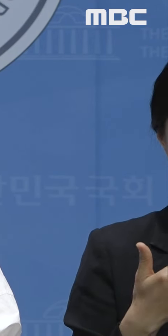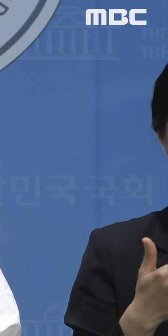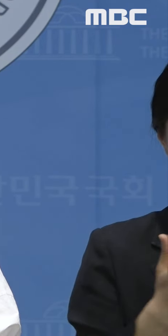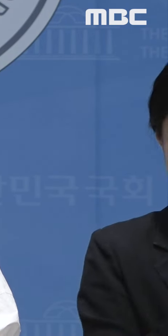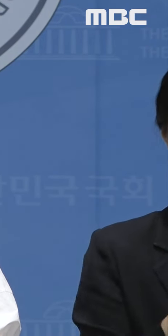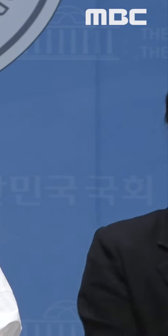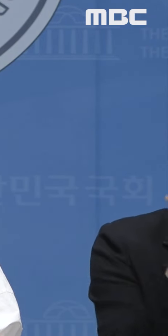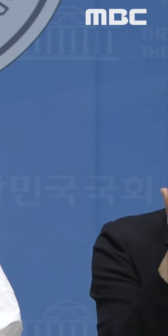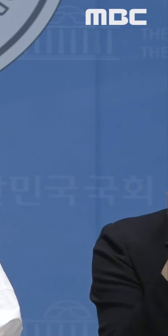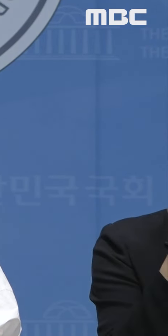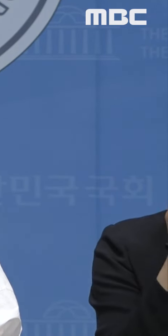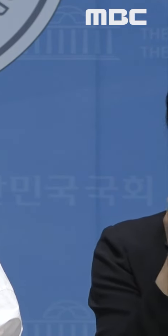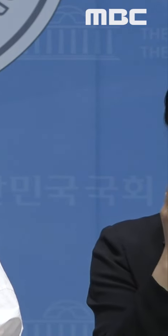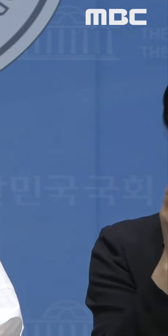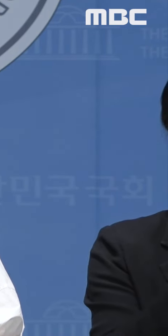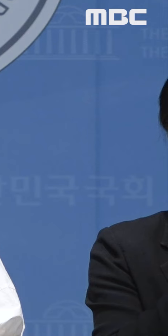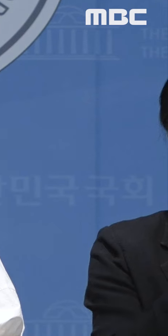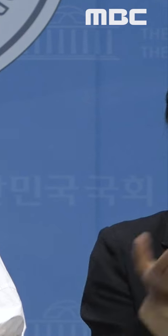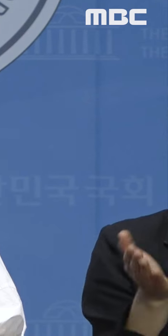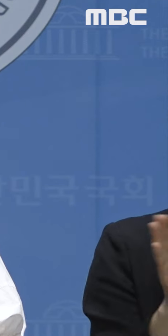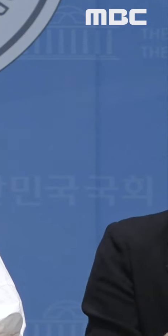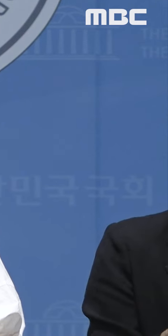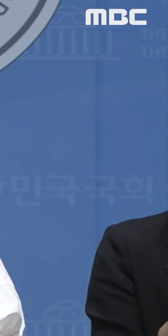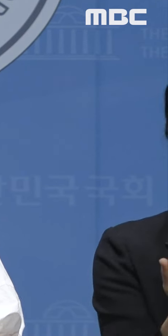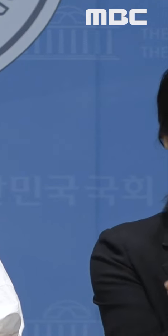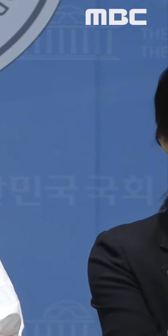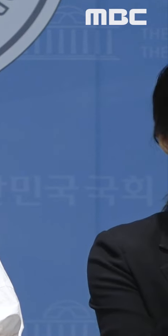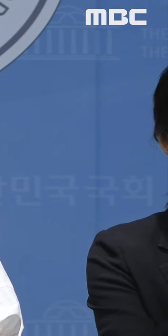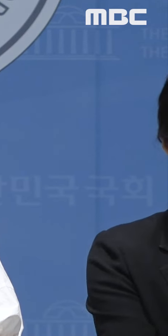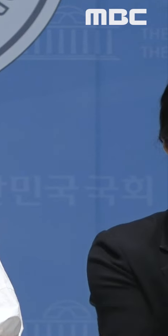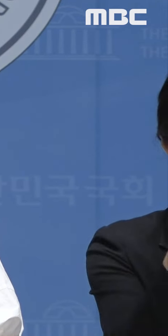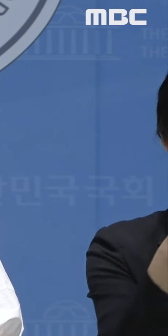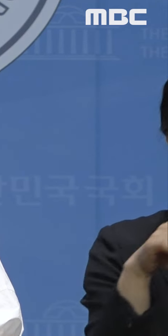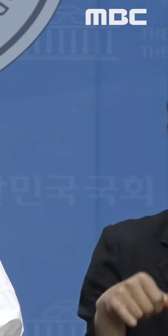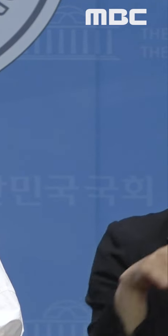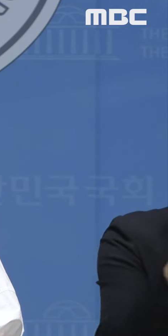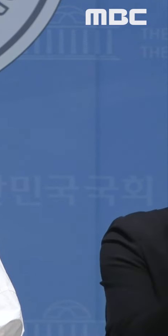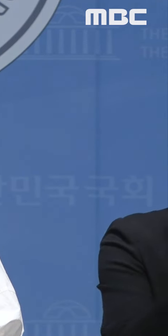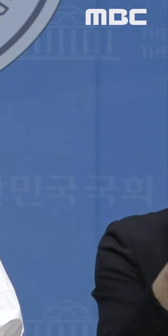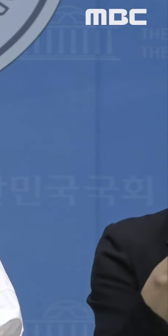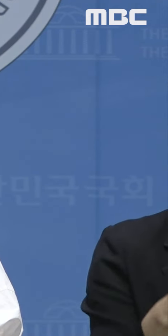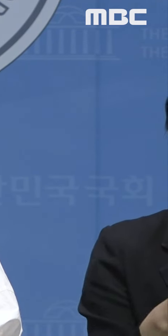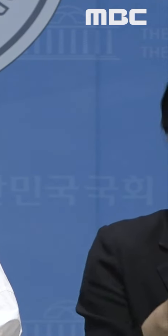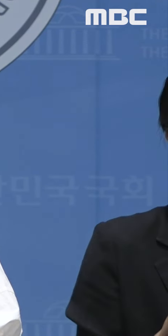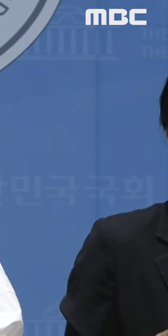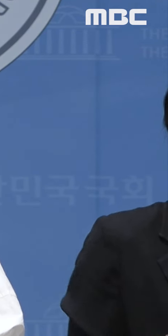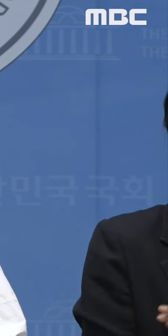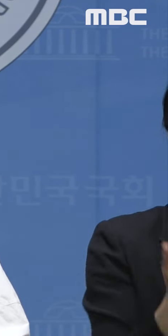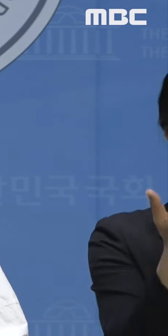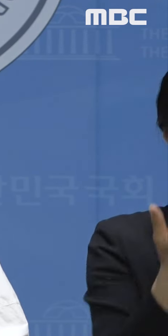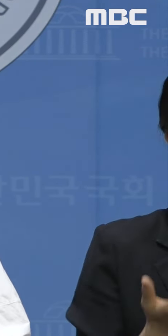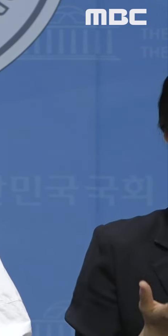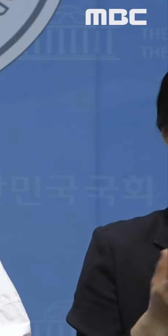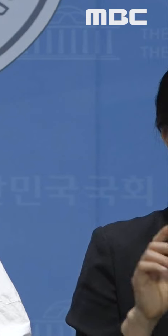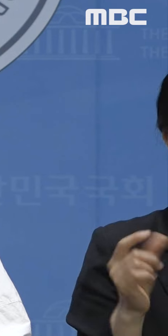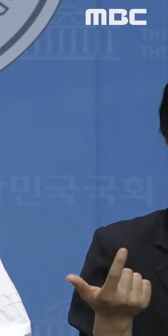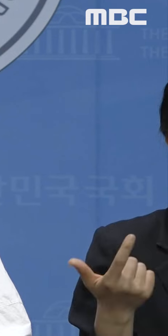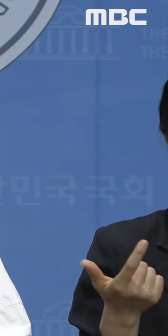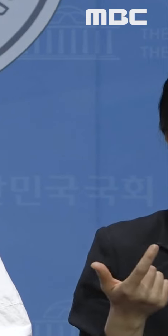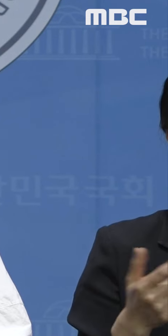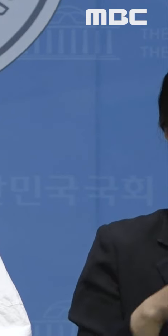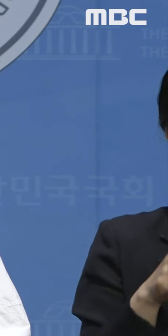과할 수 있습니다 하지만 김건희 씨가 300만 원짜리 올백을 포함해 고가의 뇌물을 받지 않더라면